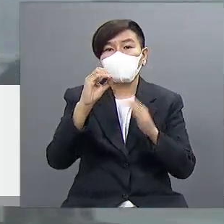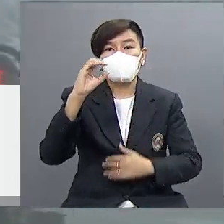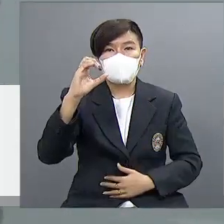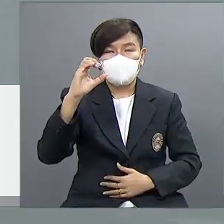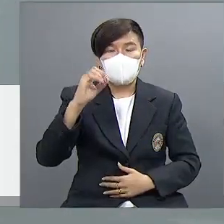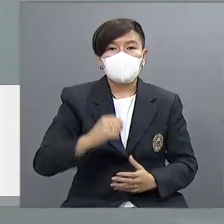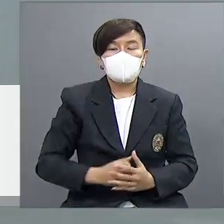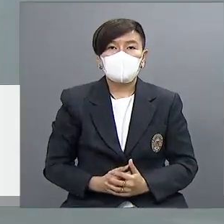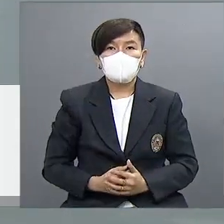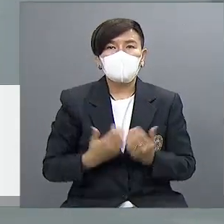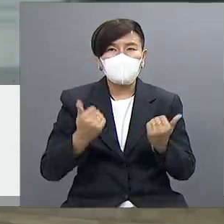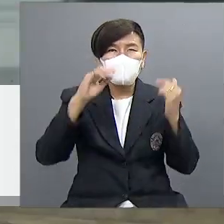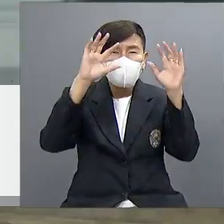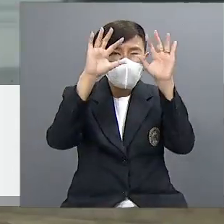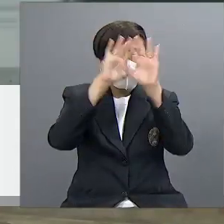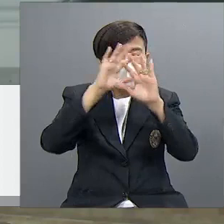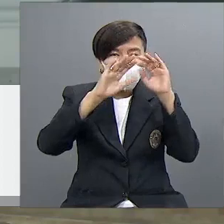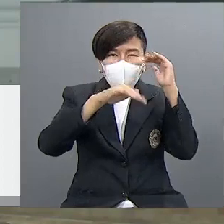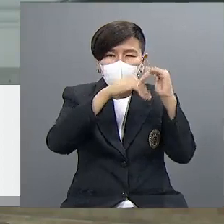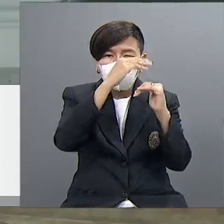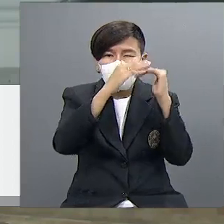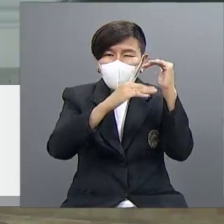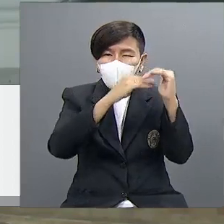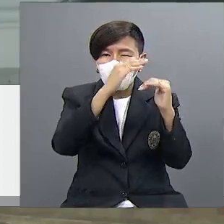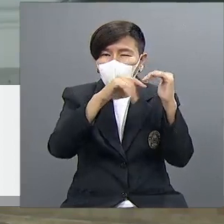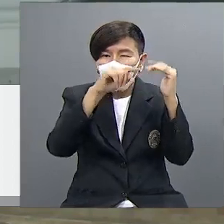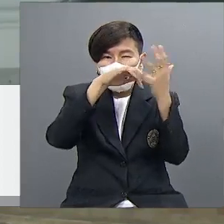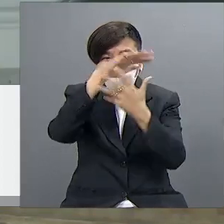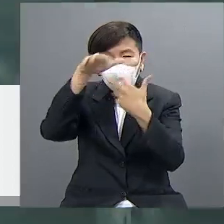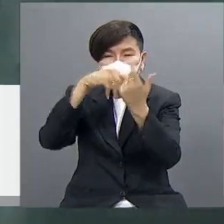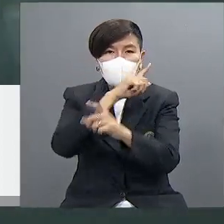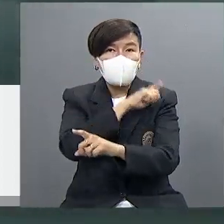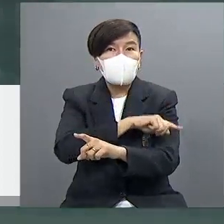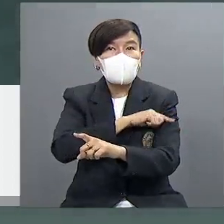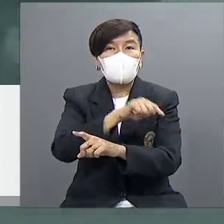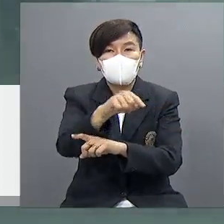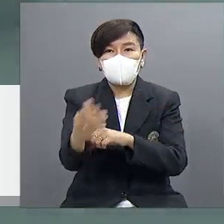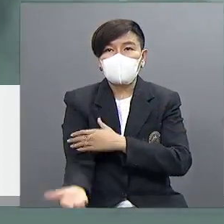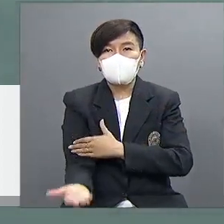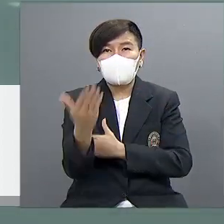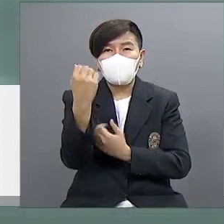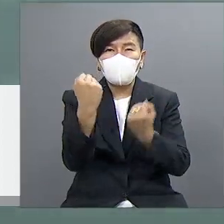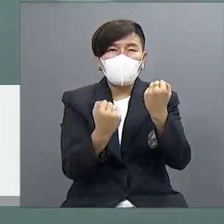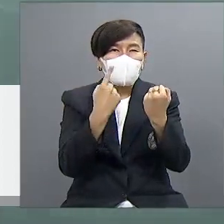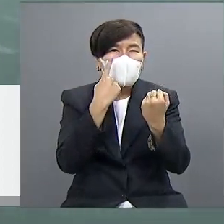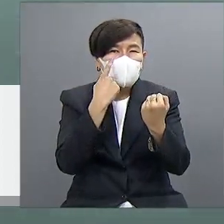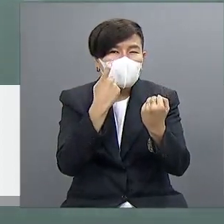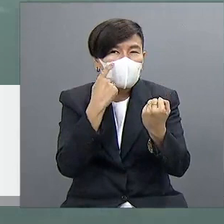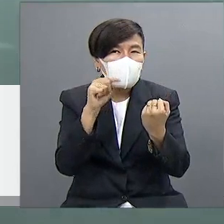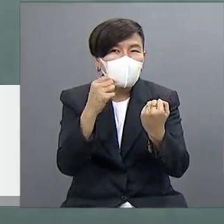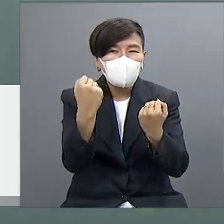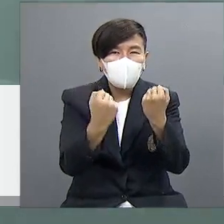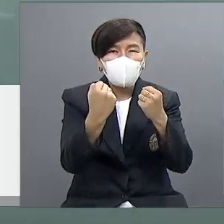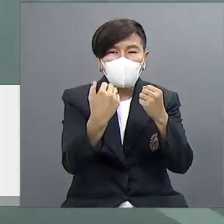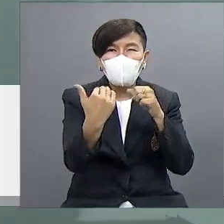จากนี้ยังมีหมอกลงจากช่วงเช้าค่ะระทบกับการจราจรเพราะว่าทัศนวิสัยต่ำอย่างที่เห็นเลยนะคะรถที่สัญจร